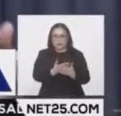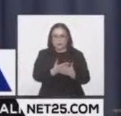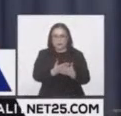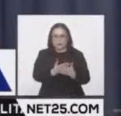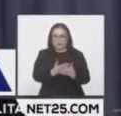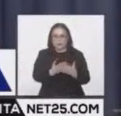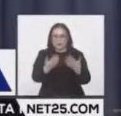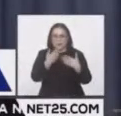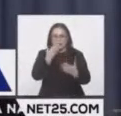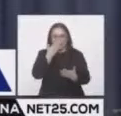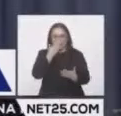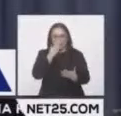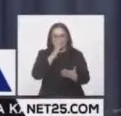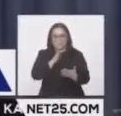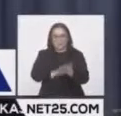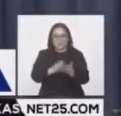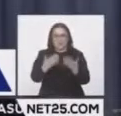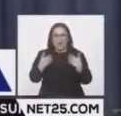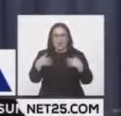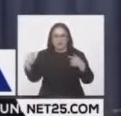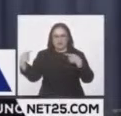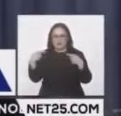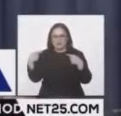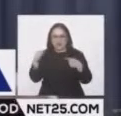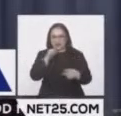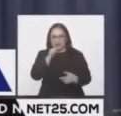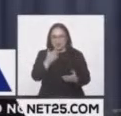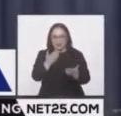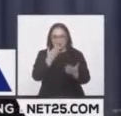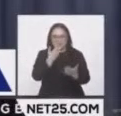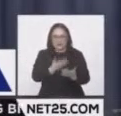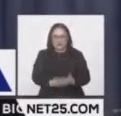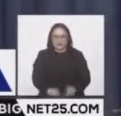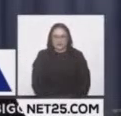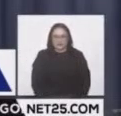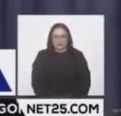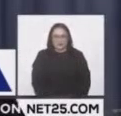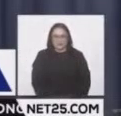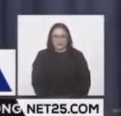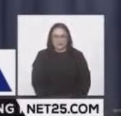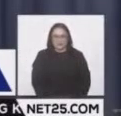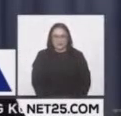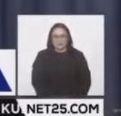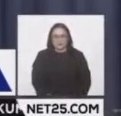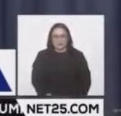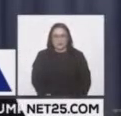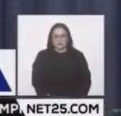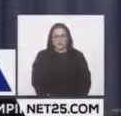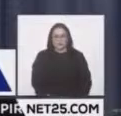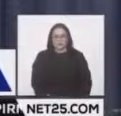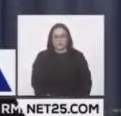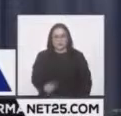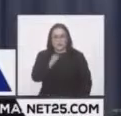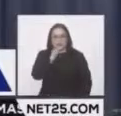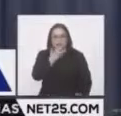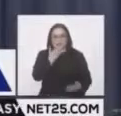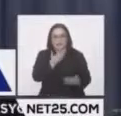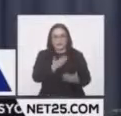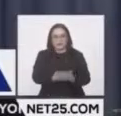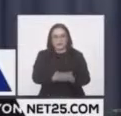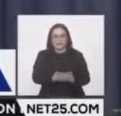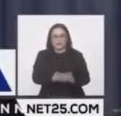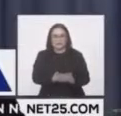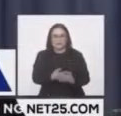merong Bad Blood na between us kaya nagre out ako hindi maganda yung hindi t nagkakatinginan